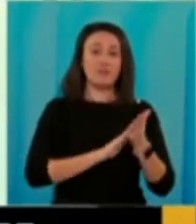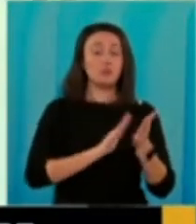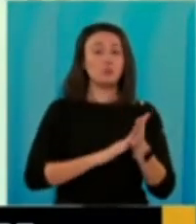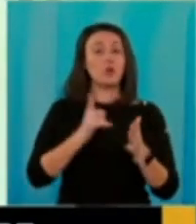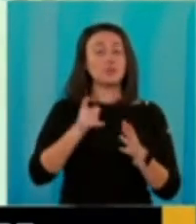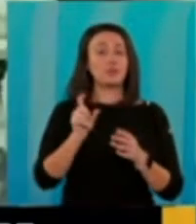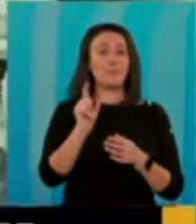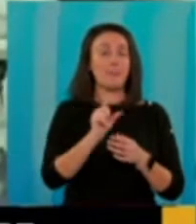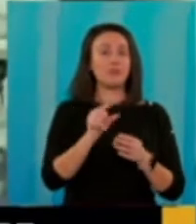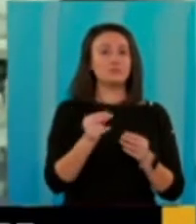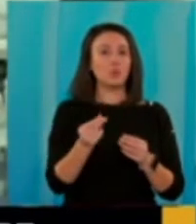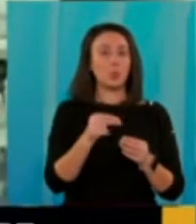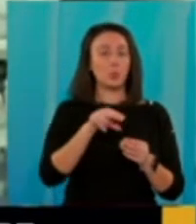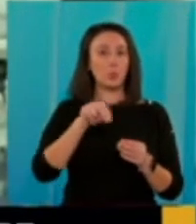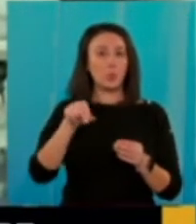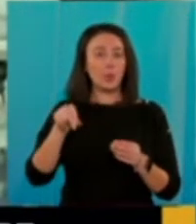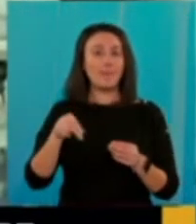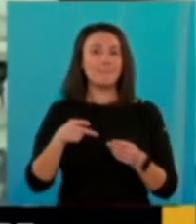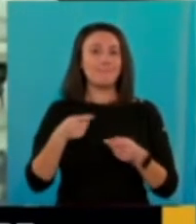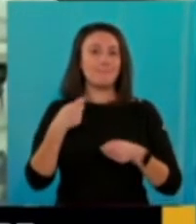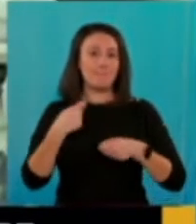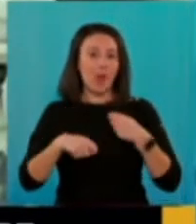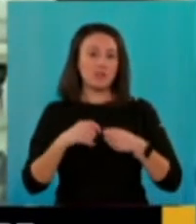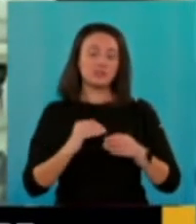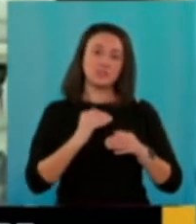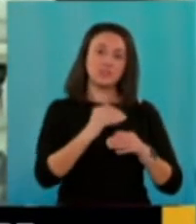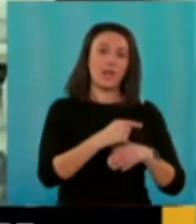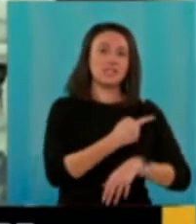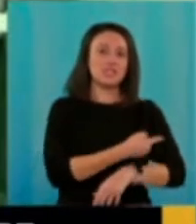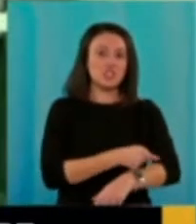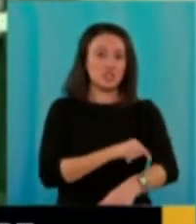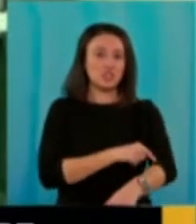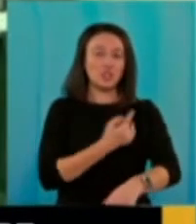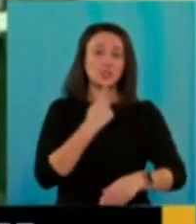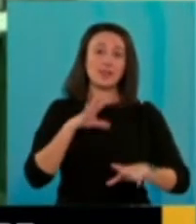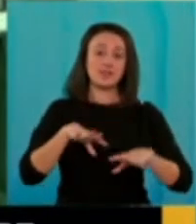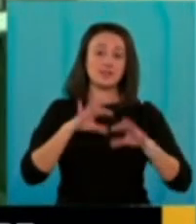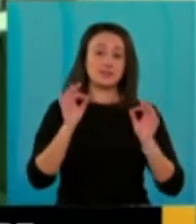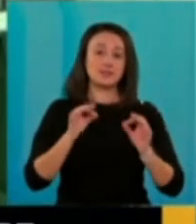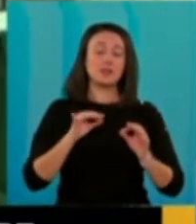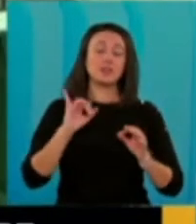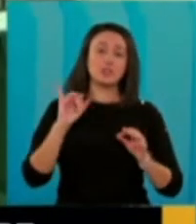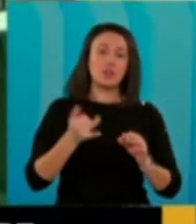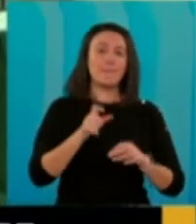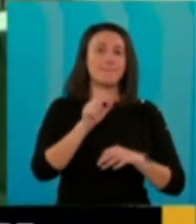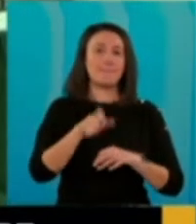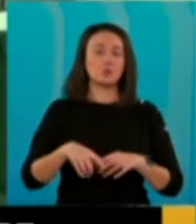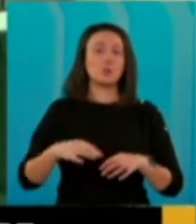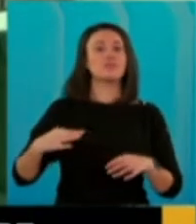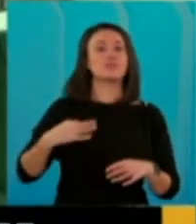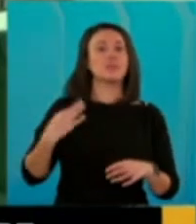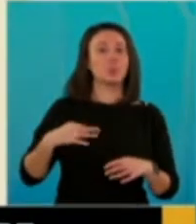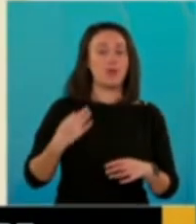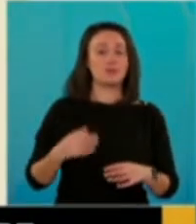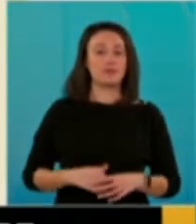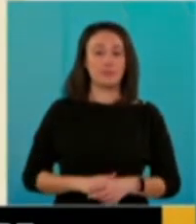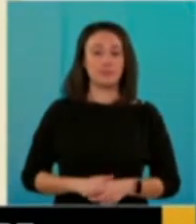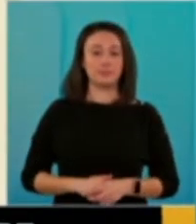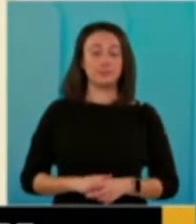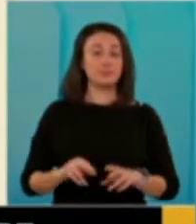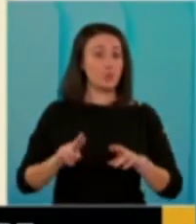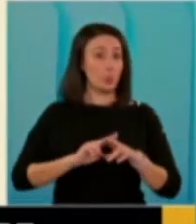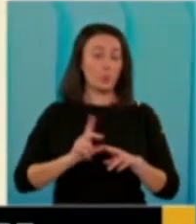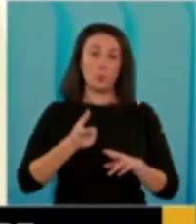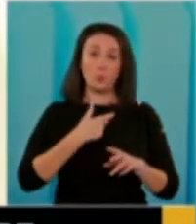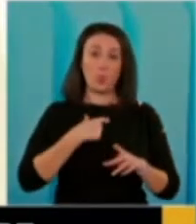că aceste particule de microplastic din plămân trec în sânge și se găsesc în sânge chiar și la persoanele sănătoase. Cum